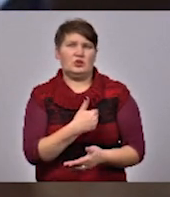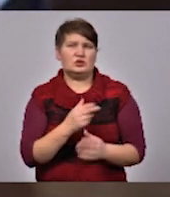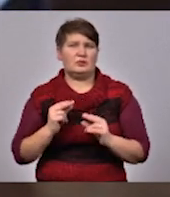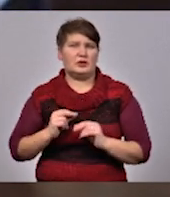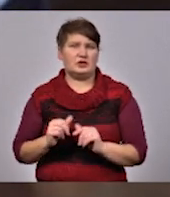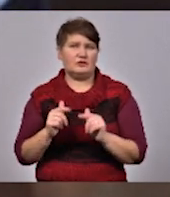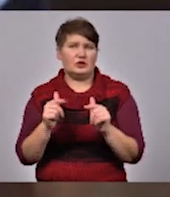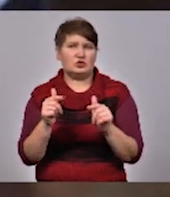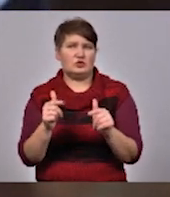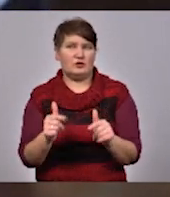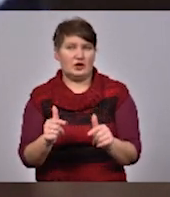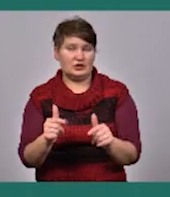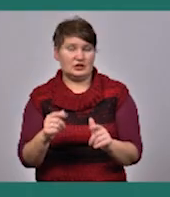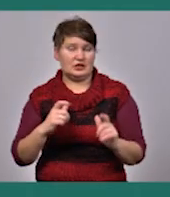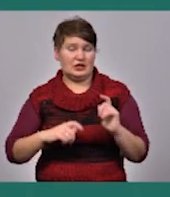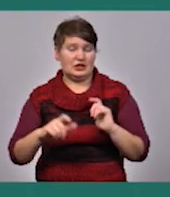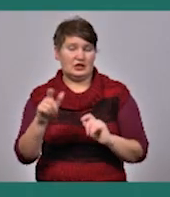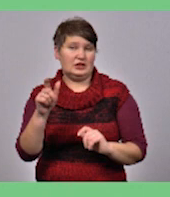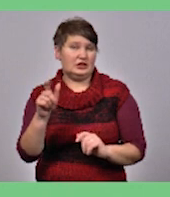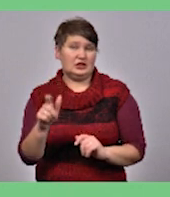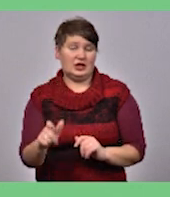працевлаштуватися інтерн, спеціальністю.